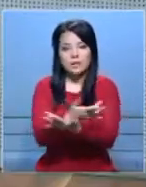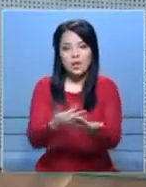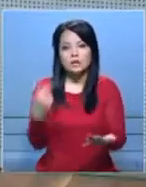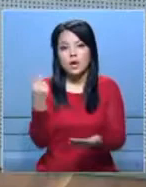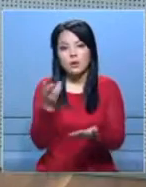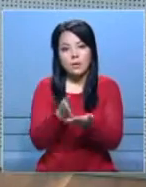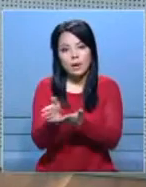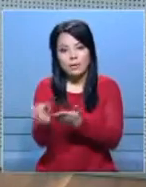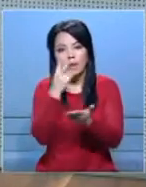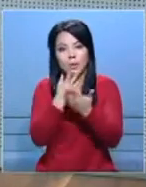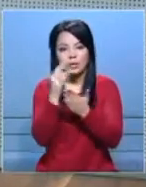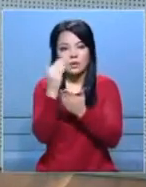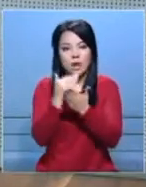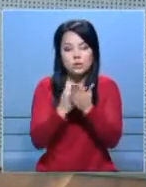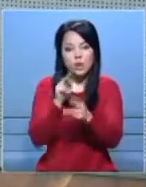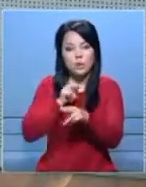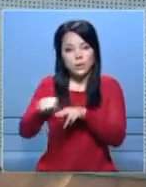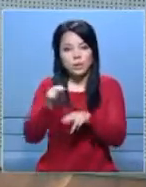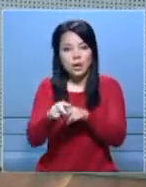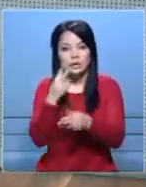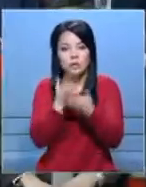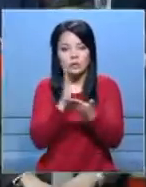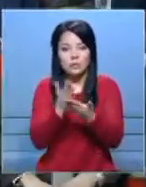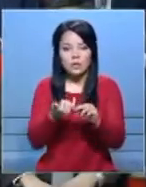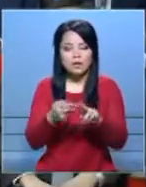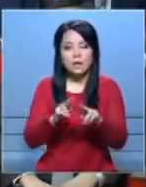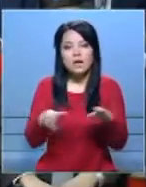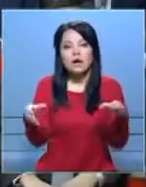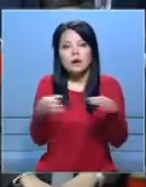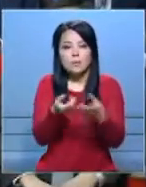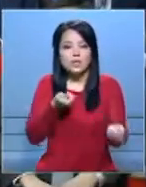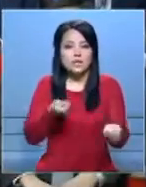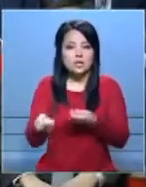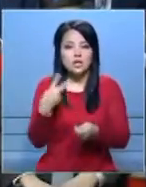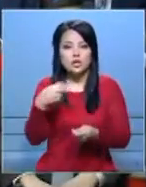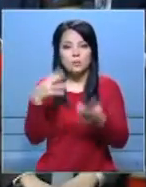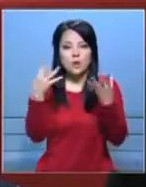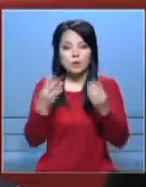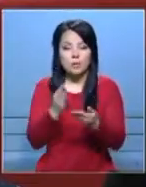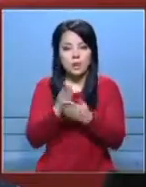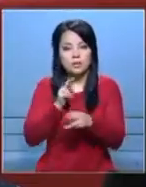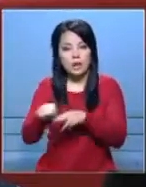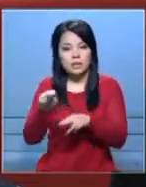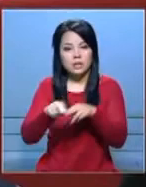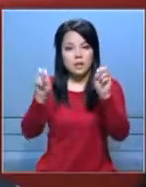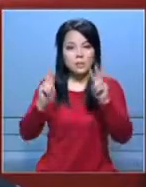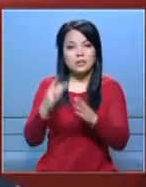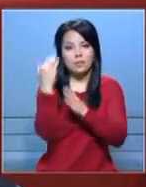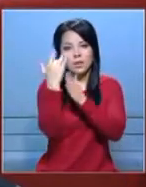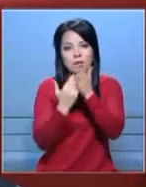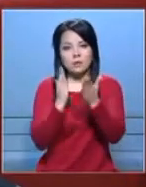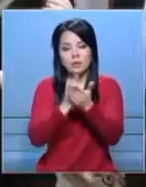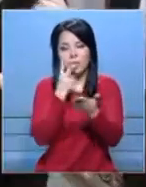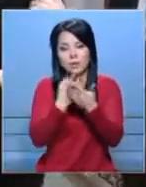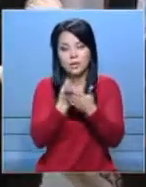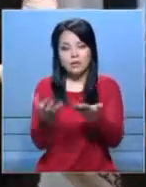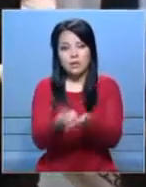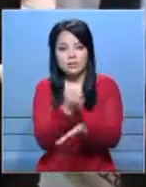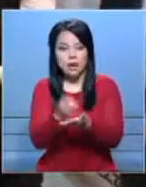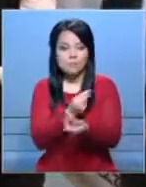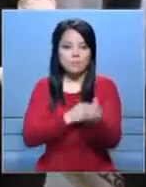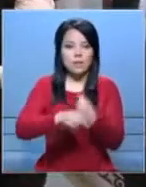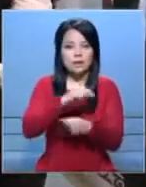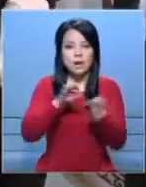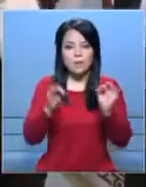бағдарлама бойынша тәлім беріп келеді. Алғашқысы компания жетекшілеріне арналған 20 күндік магистрлік бағдарлама. Мұнда түлектер табысты бизнес